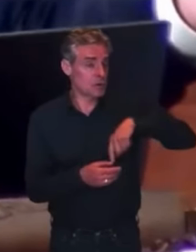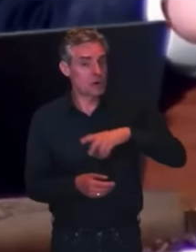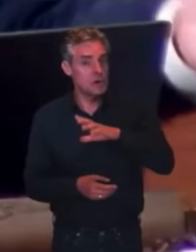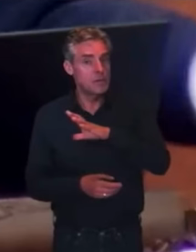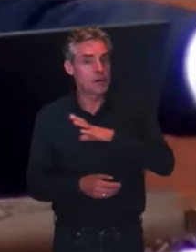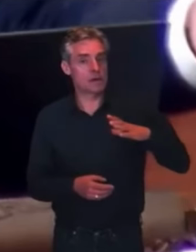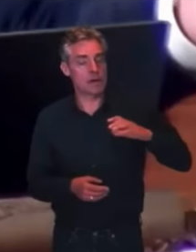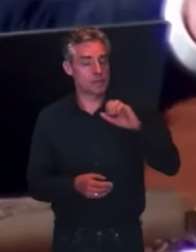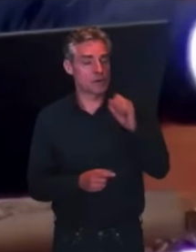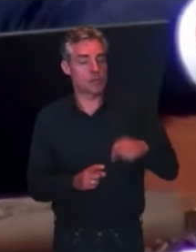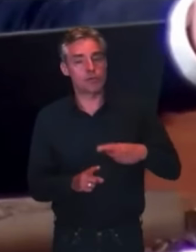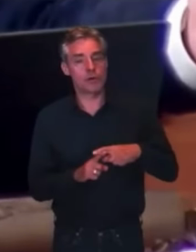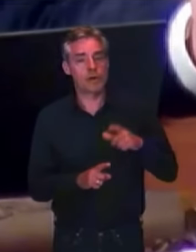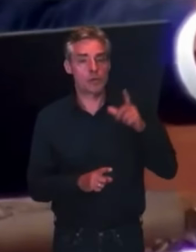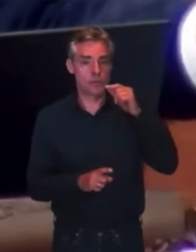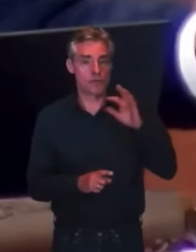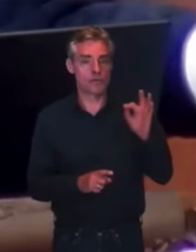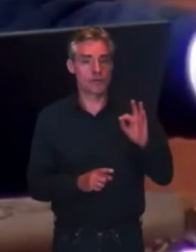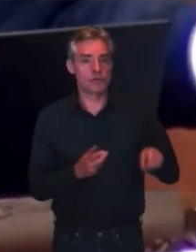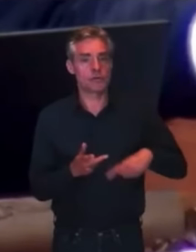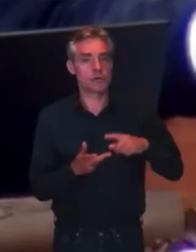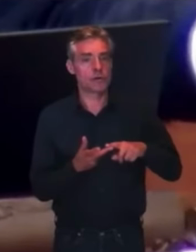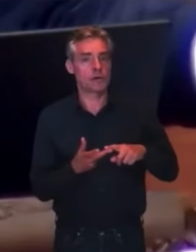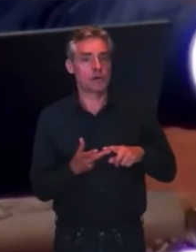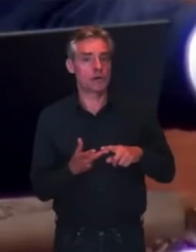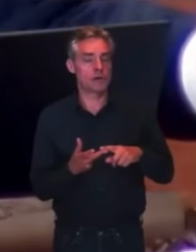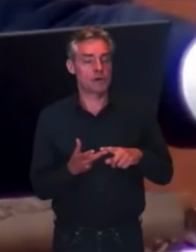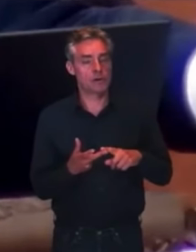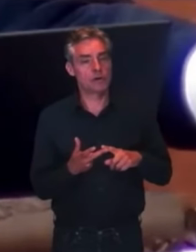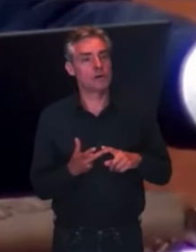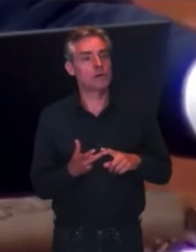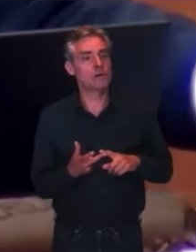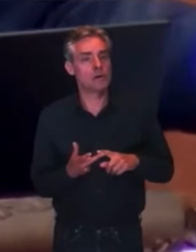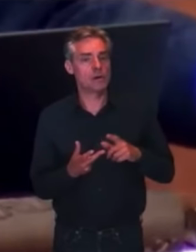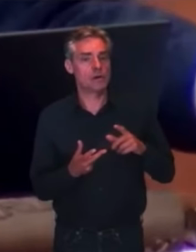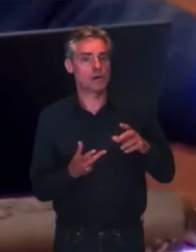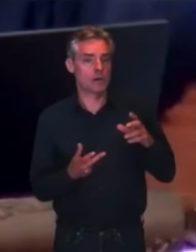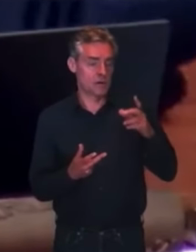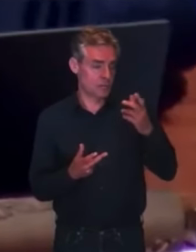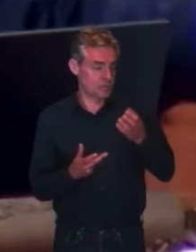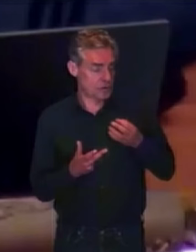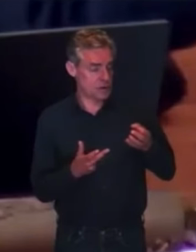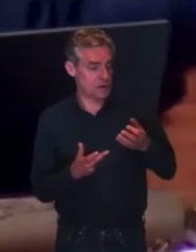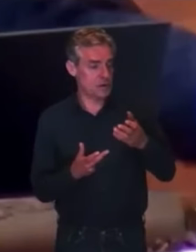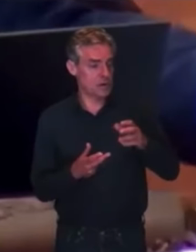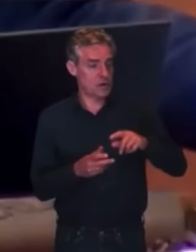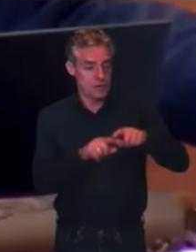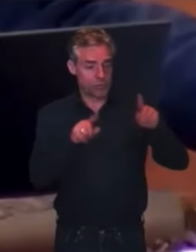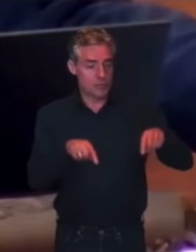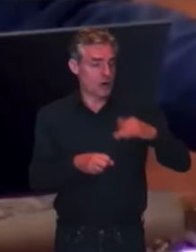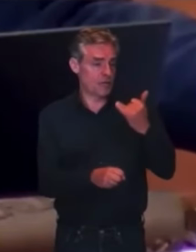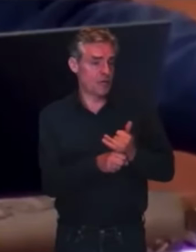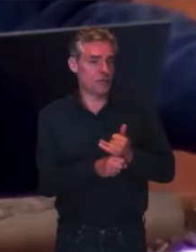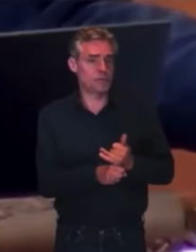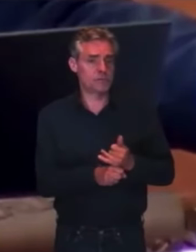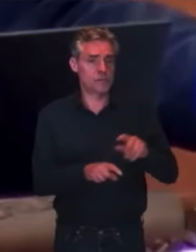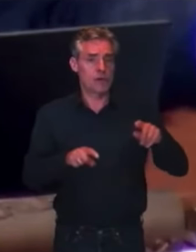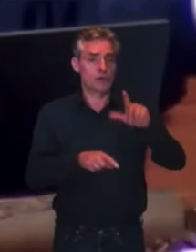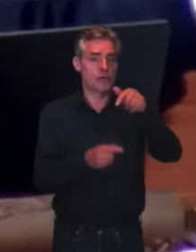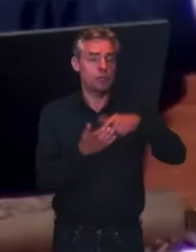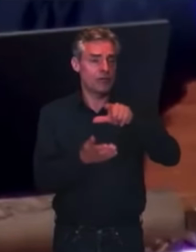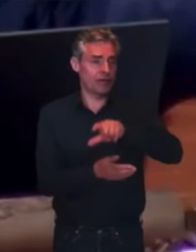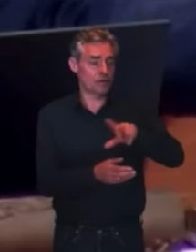Sabouret, M. Fétou et dans notre mesure, je ne sais pas s'il a adopté le même terme, Thomas Cazenave, vous disent que le budget est insincère de